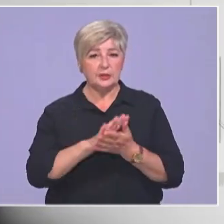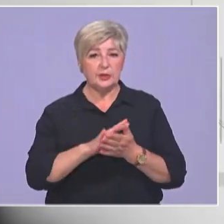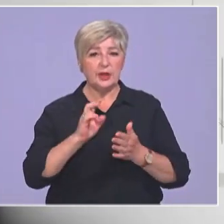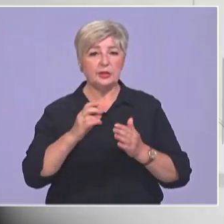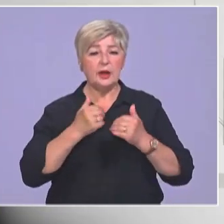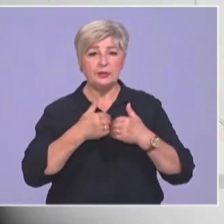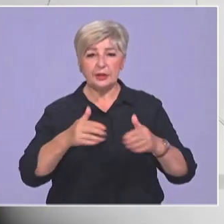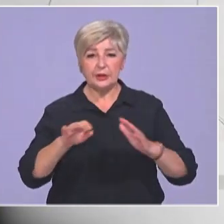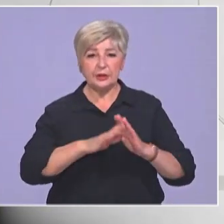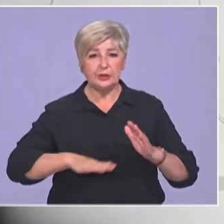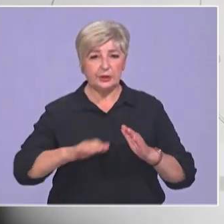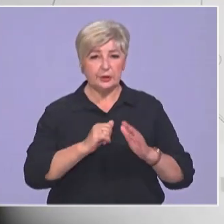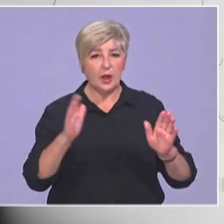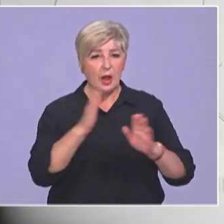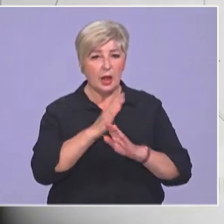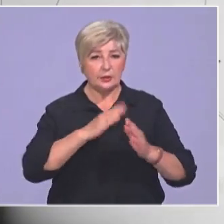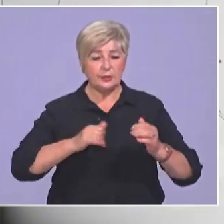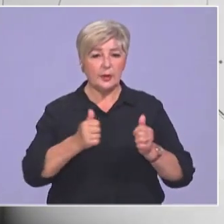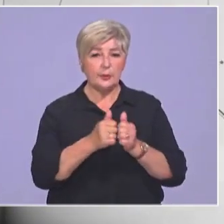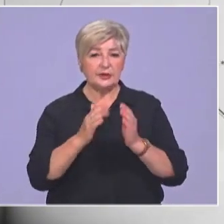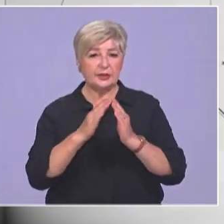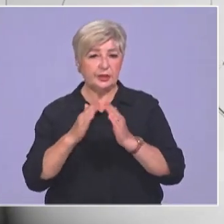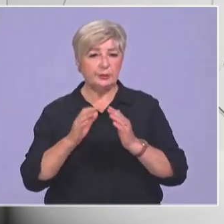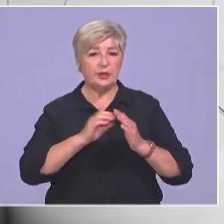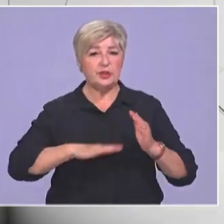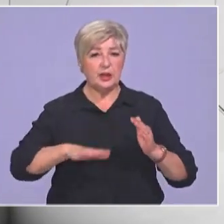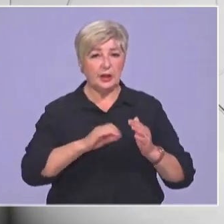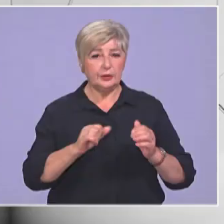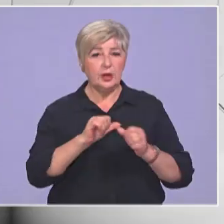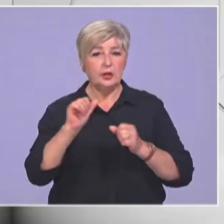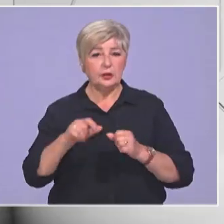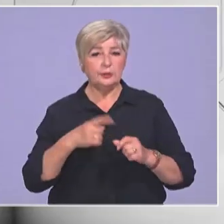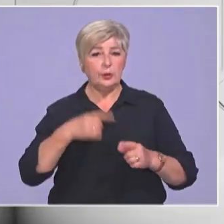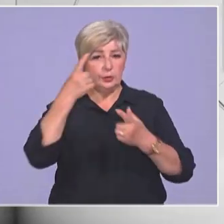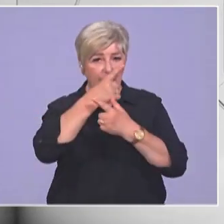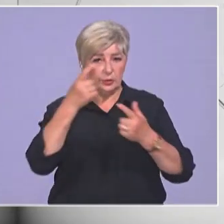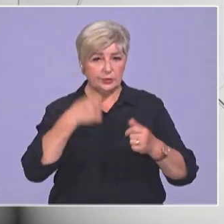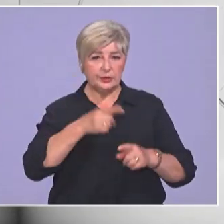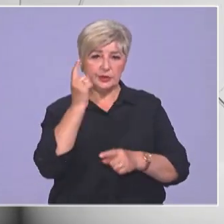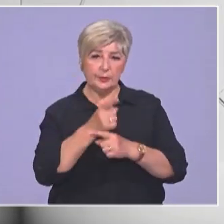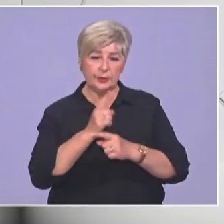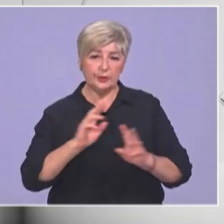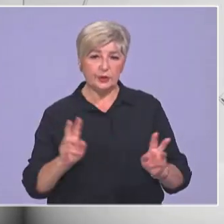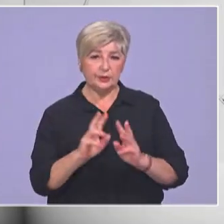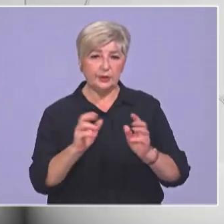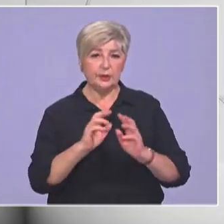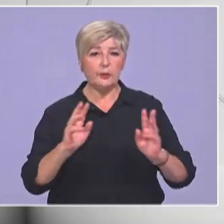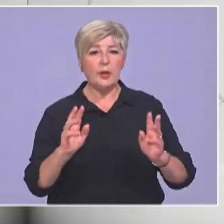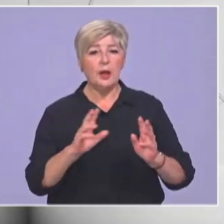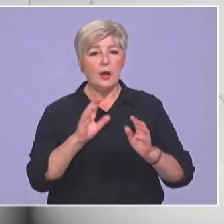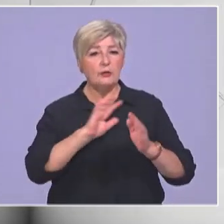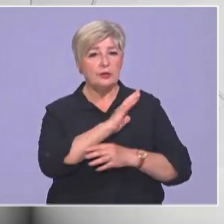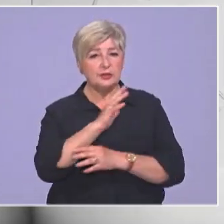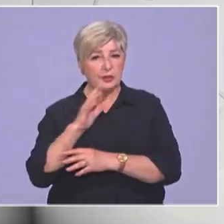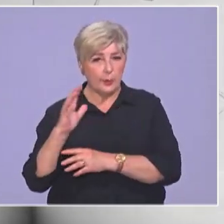відкритих територіях, екосистемах, присадибних ділянках. Крім того, наголосили на забороні розведення багаття в лісопаркових зонах. У